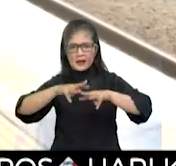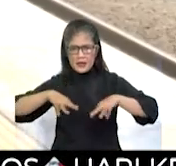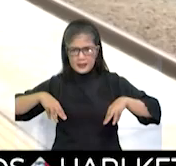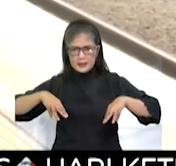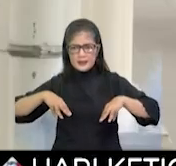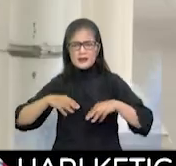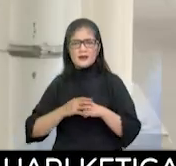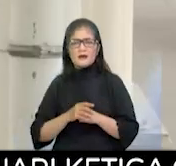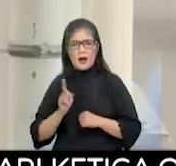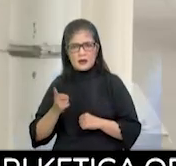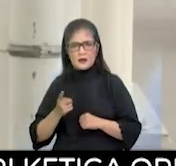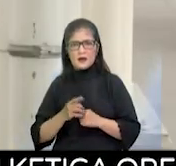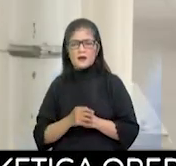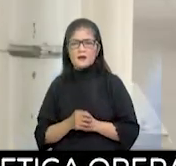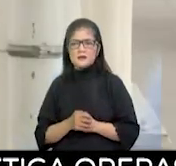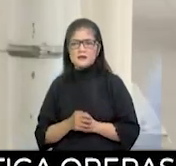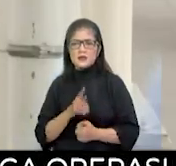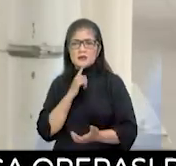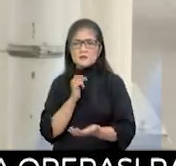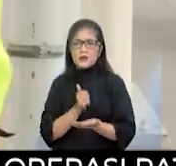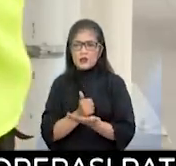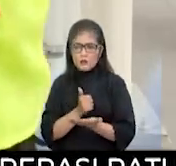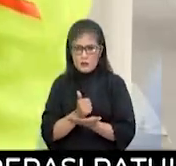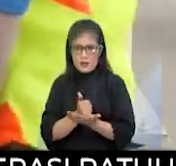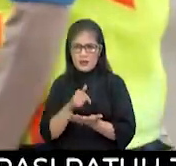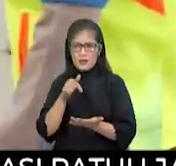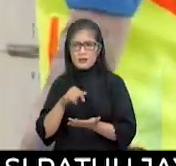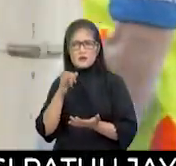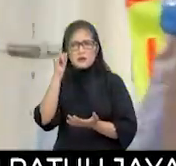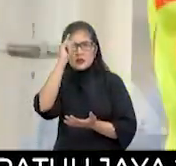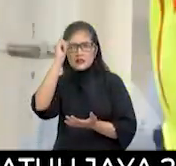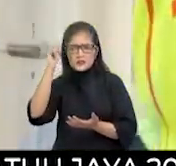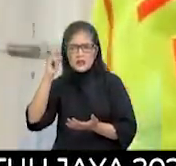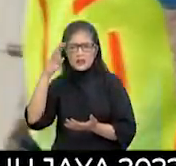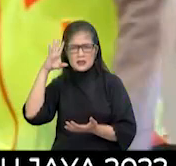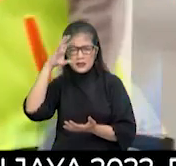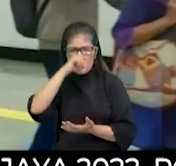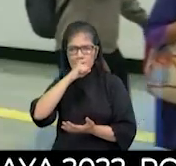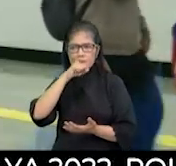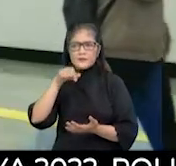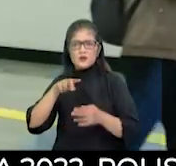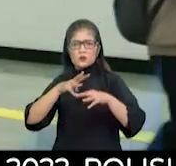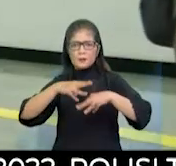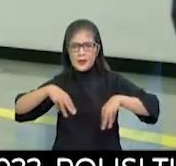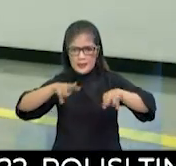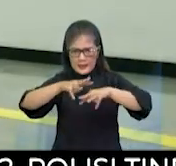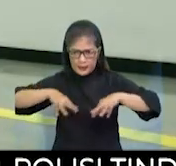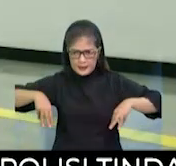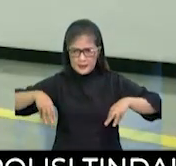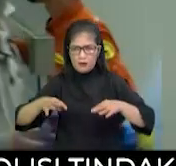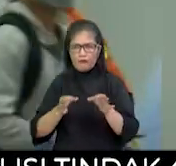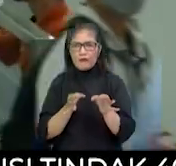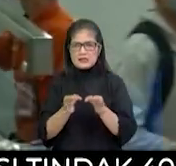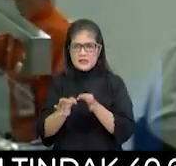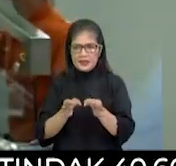interior dari stasiun Matraman ini mirip dari peron-peron yang ada di stasiun Manggarai. Jika kita membahas terkait fasilitas yang ada,